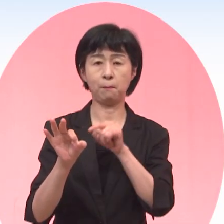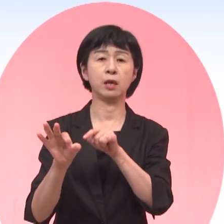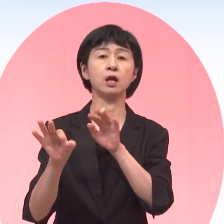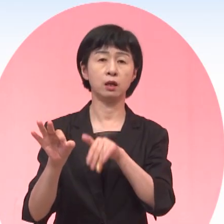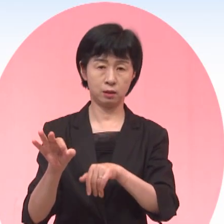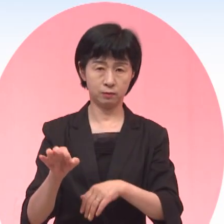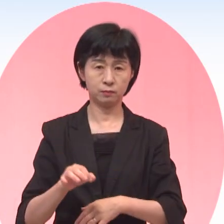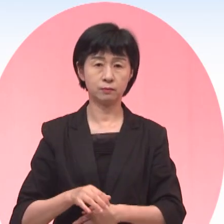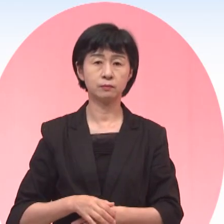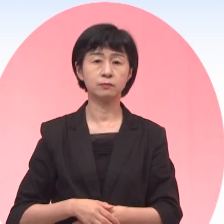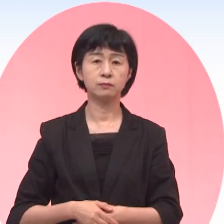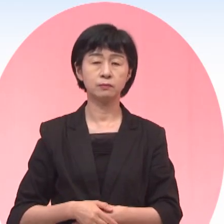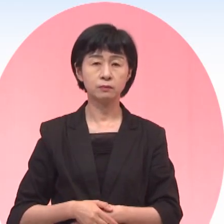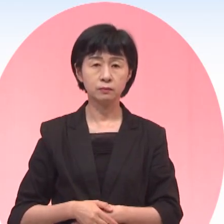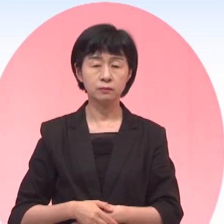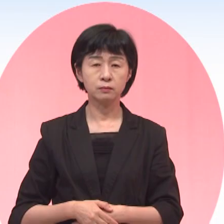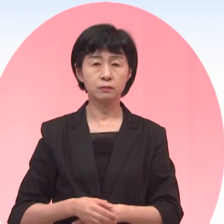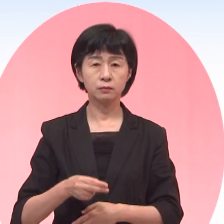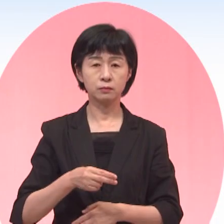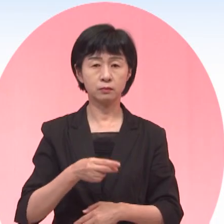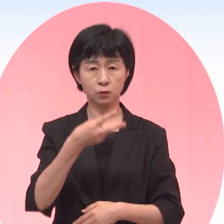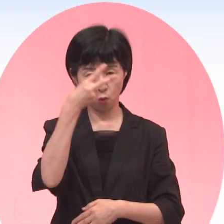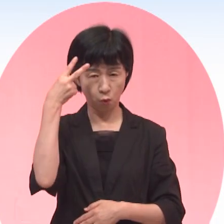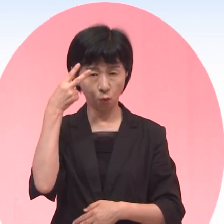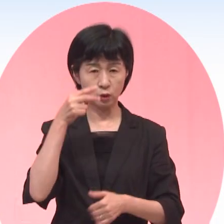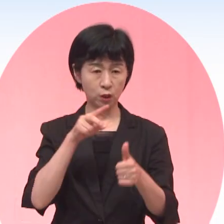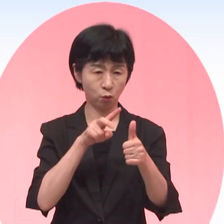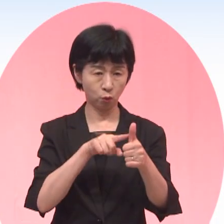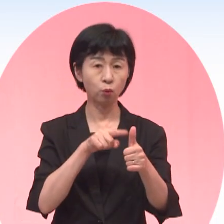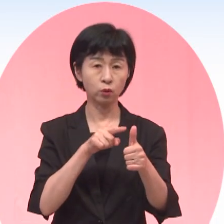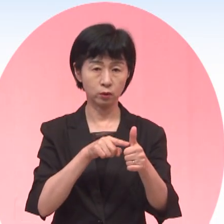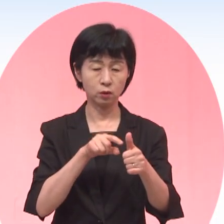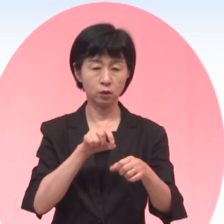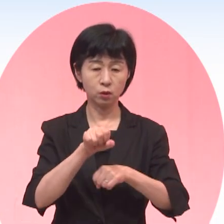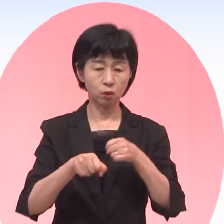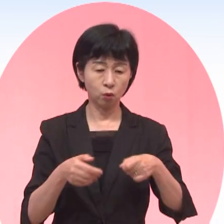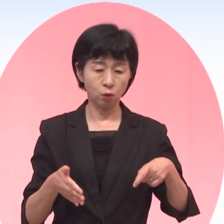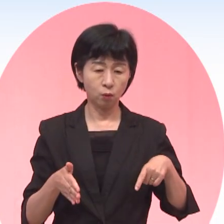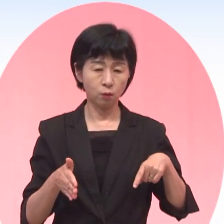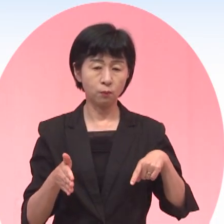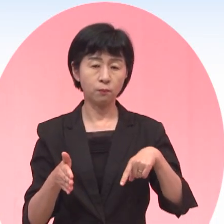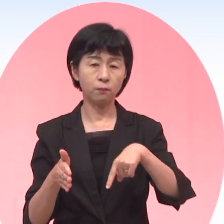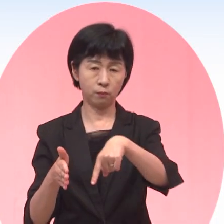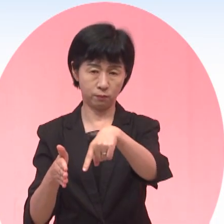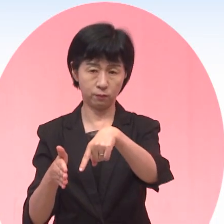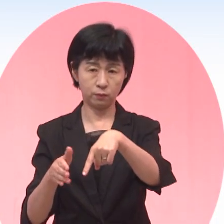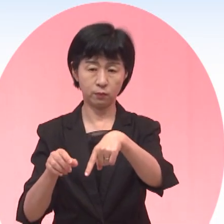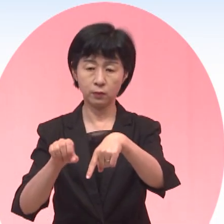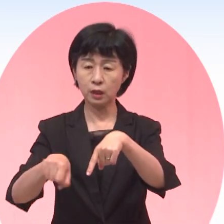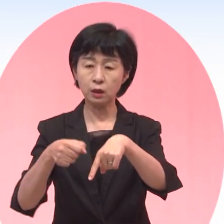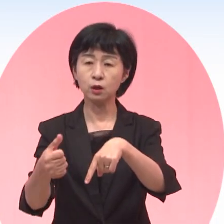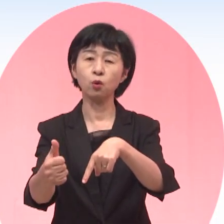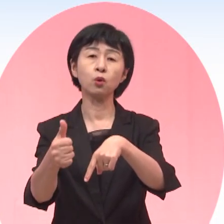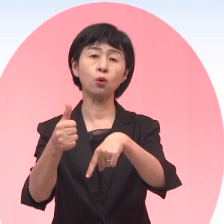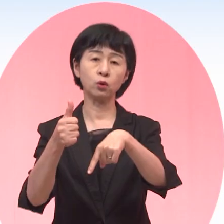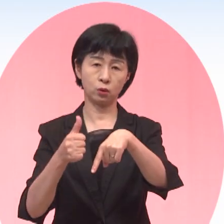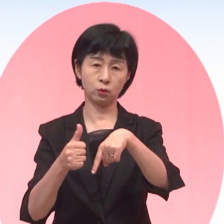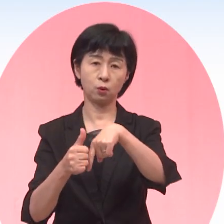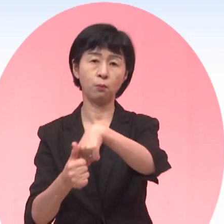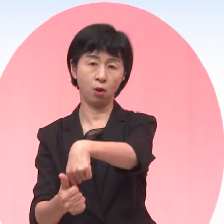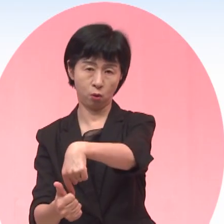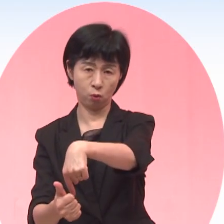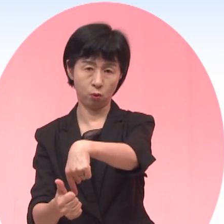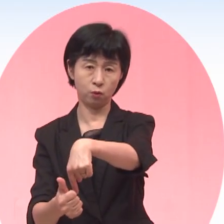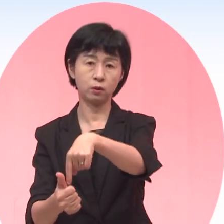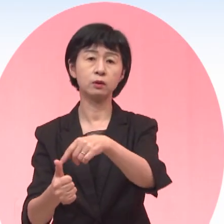ました。また男子高校生が道路を斜めに横断し、対向車線を自転